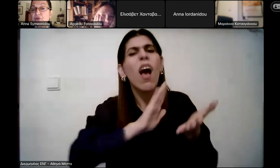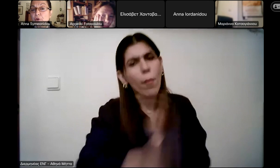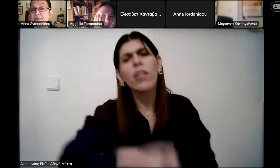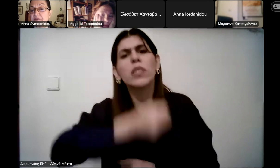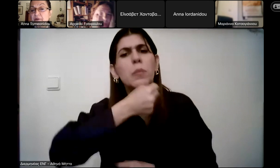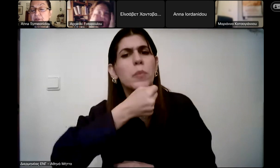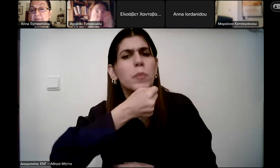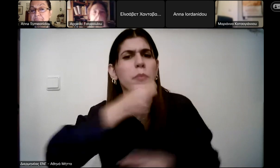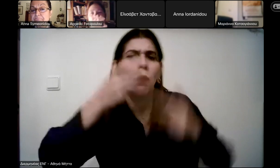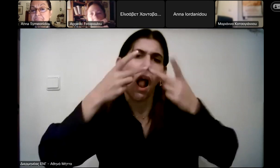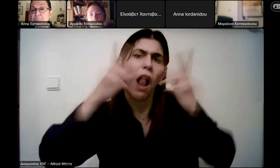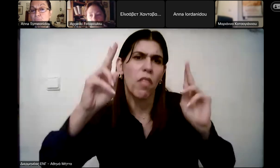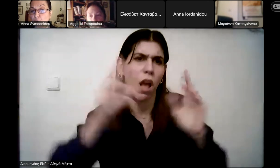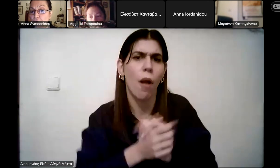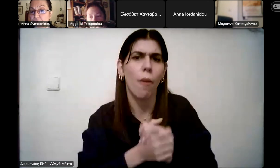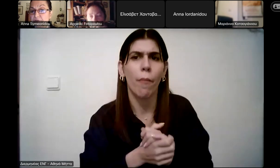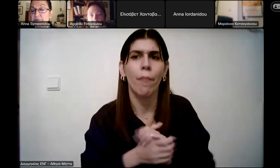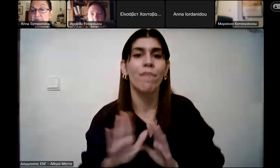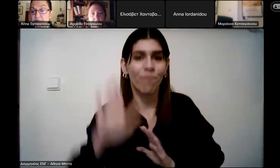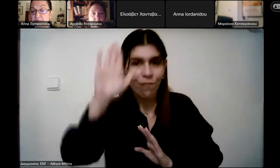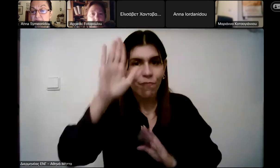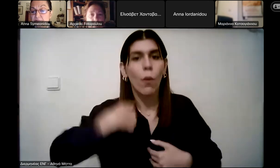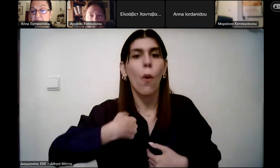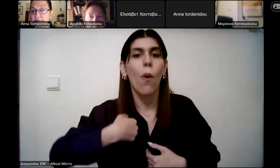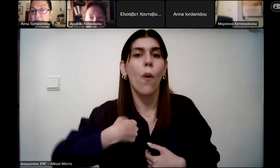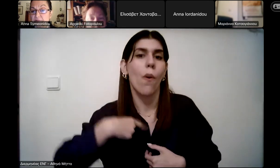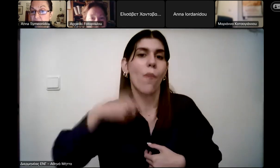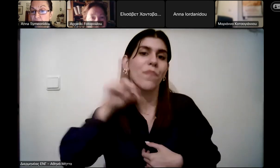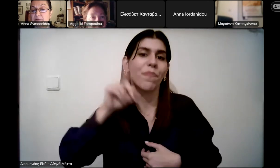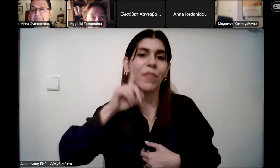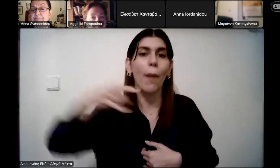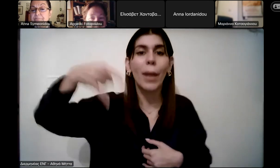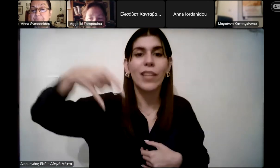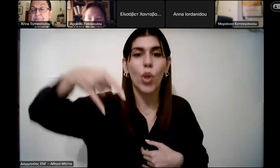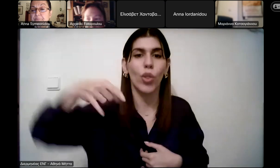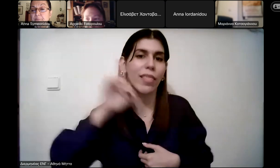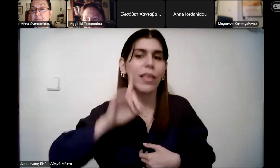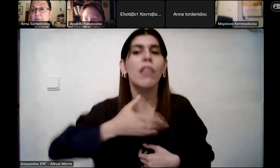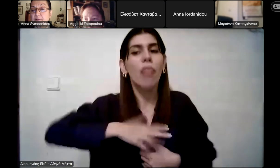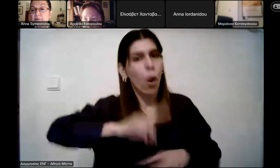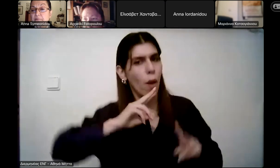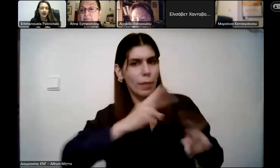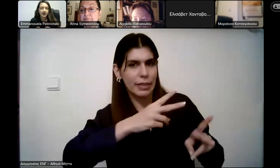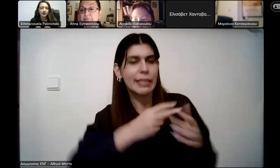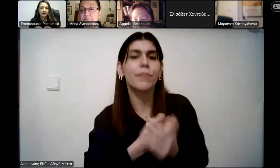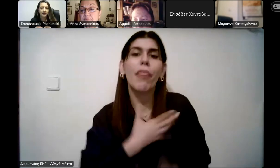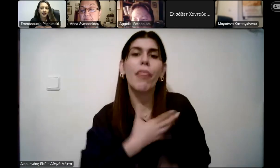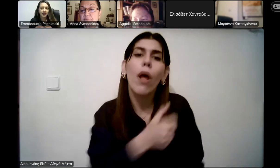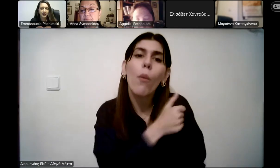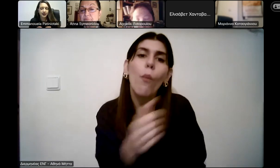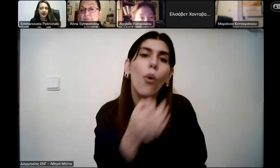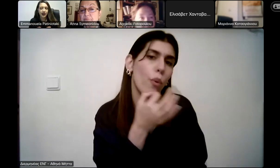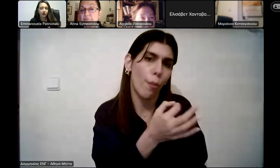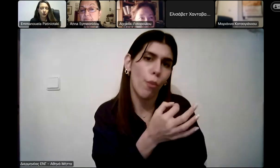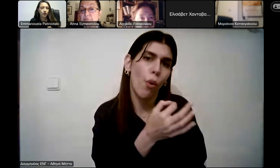όποιος. Γεια σας, η Εμμανουέλα Πατνιωτάκη είμαι. Θα ήθελα απλώς να σχολιάσω σε σχέση με τη